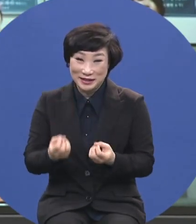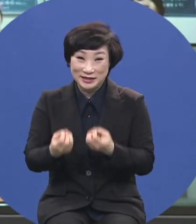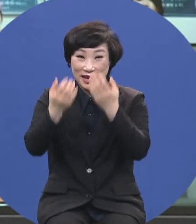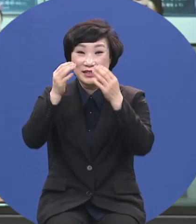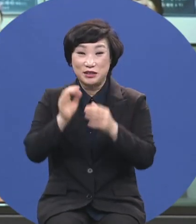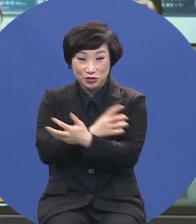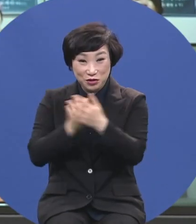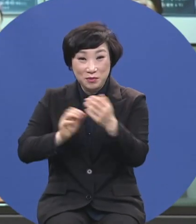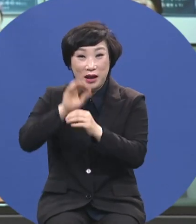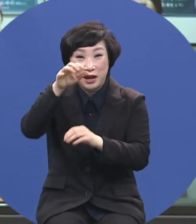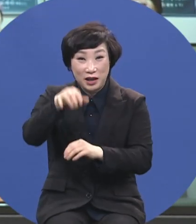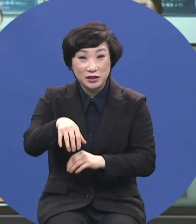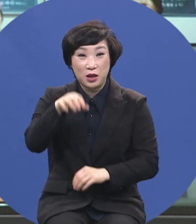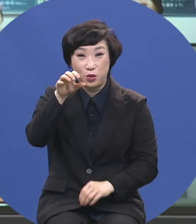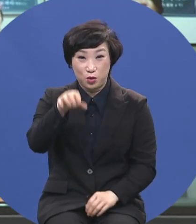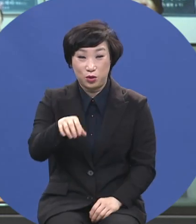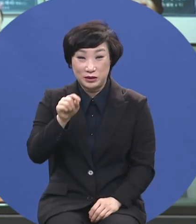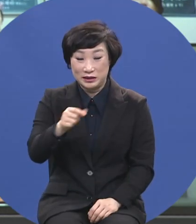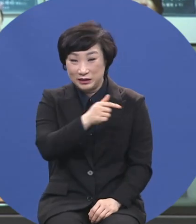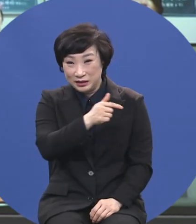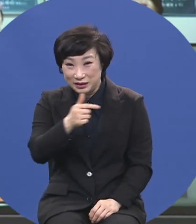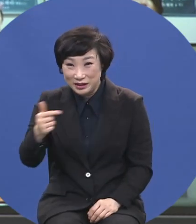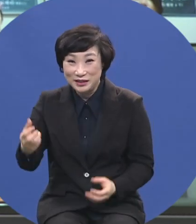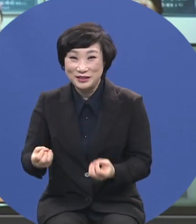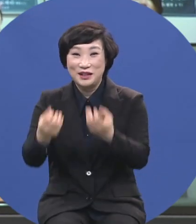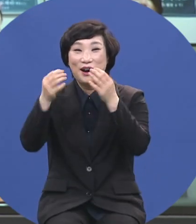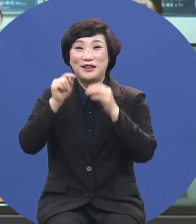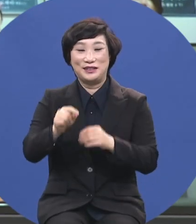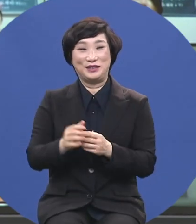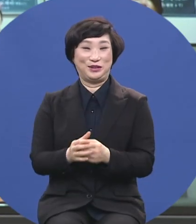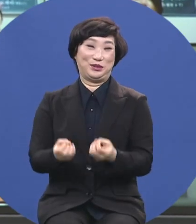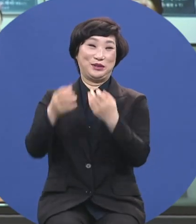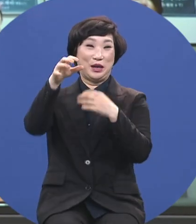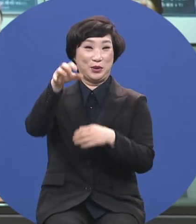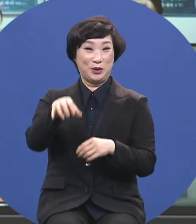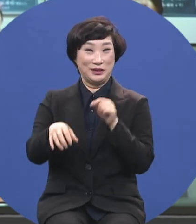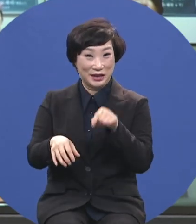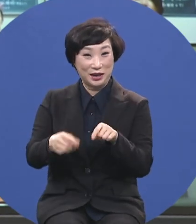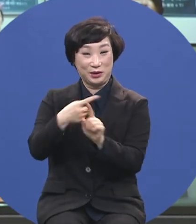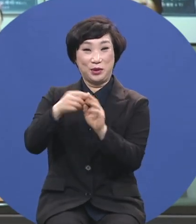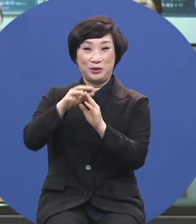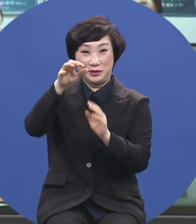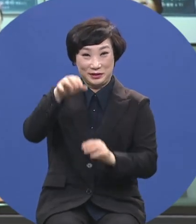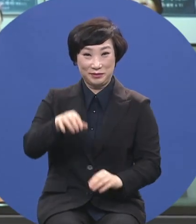잔치가 넘쳐나는 대연을 베푸는 축제의 자리라 이 말입니다.